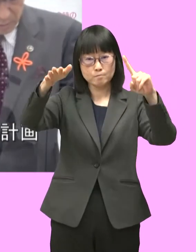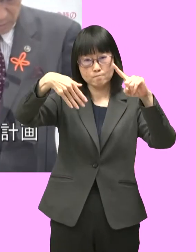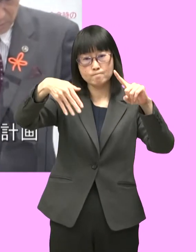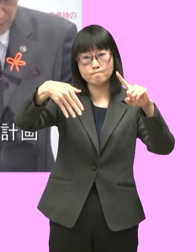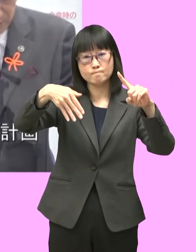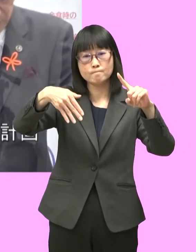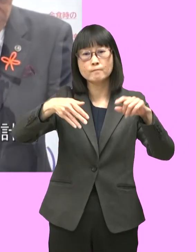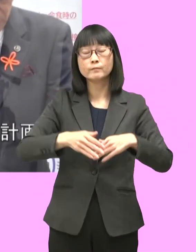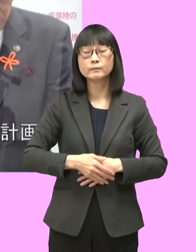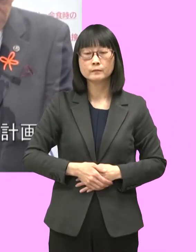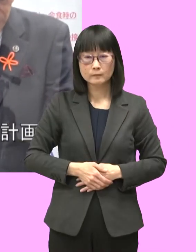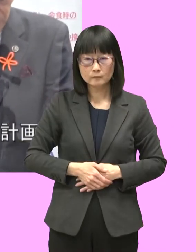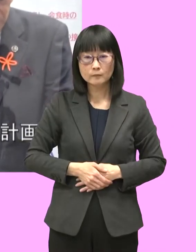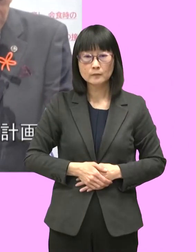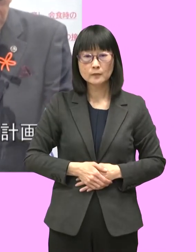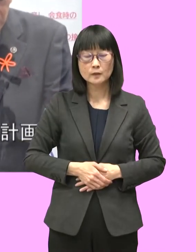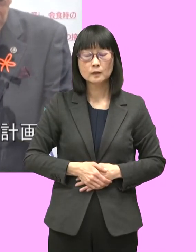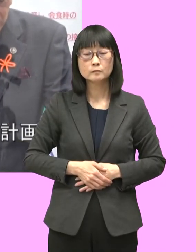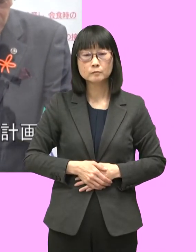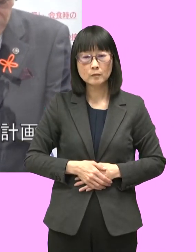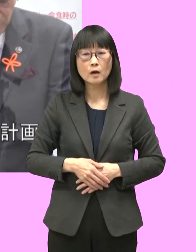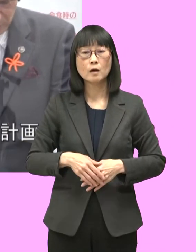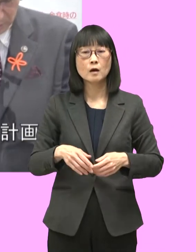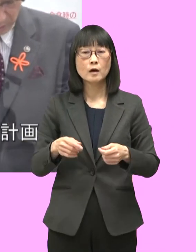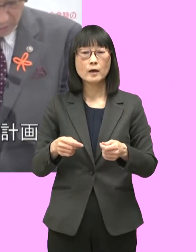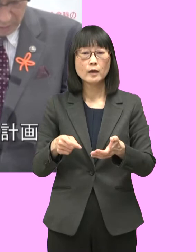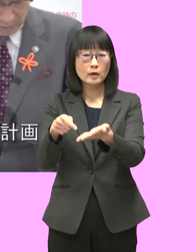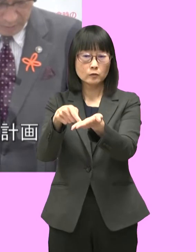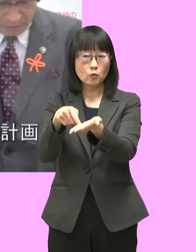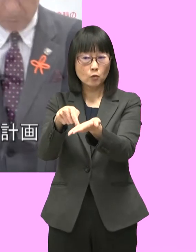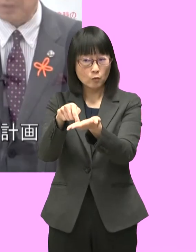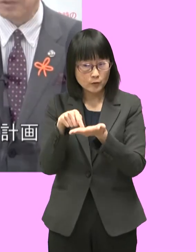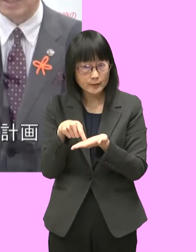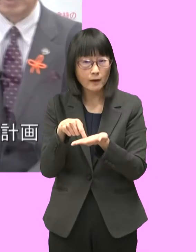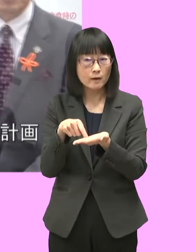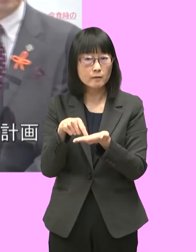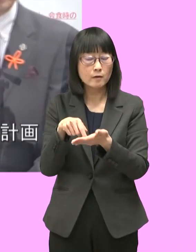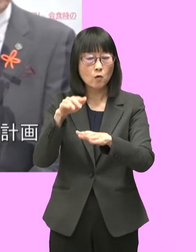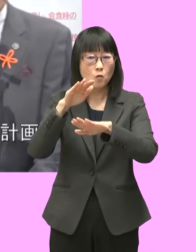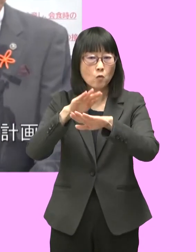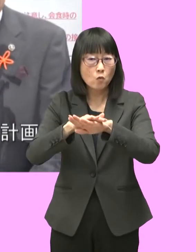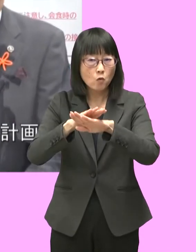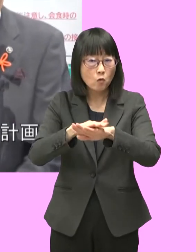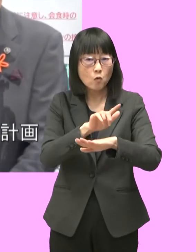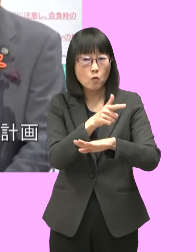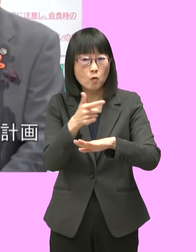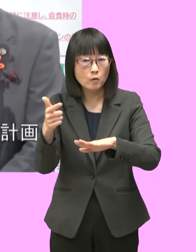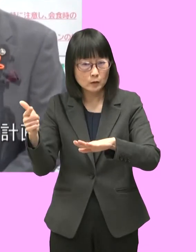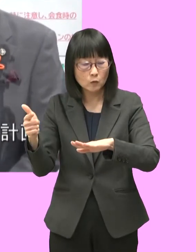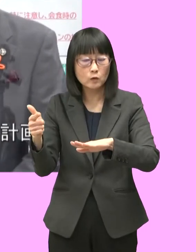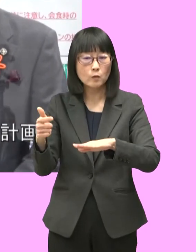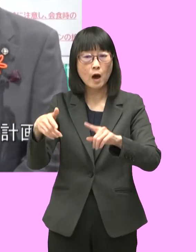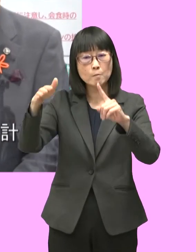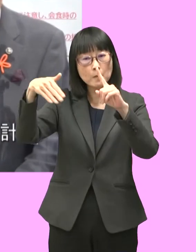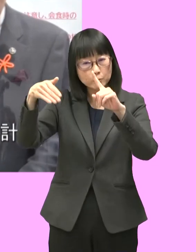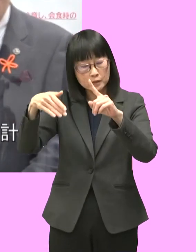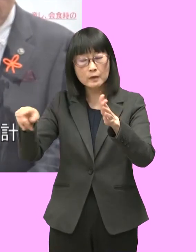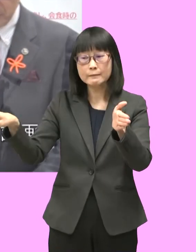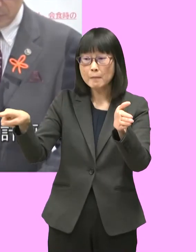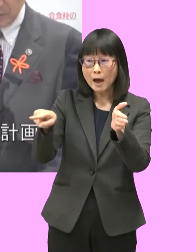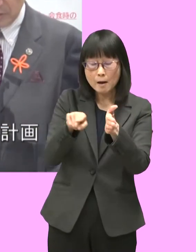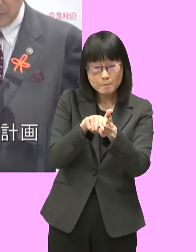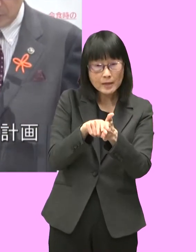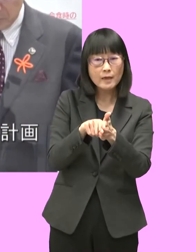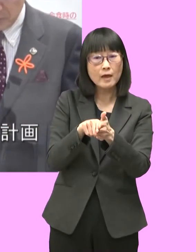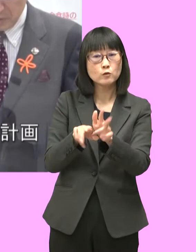覧方法、提出方法、意見を提出できる方、これはあのこれまでのパブリックコメントと同様でありますので省